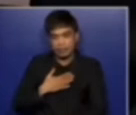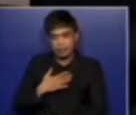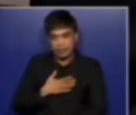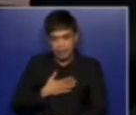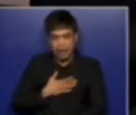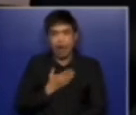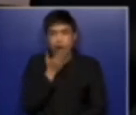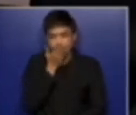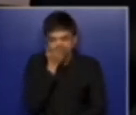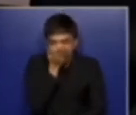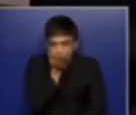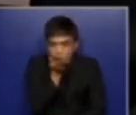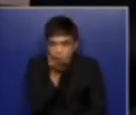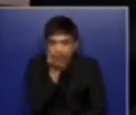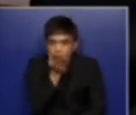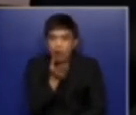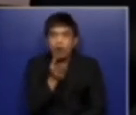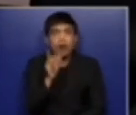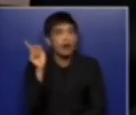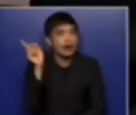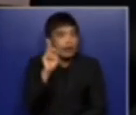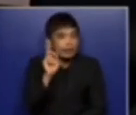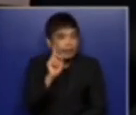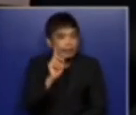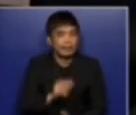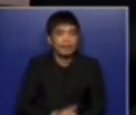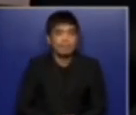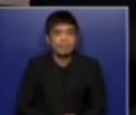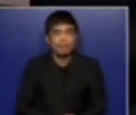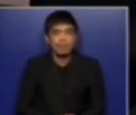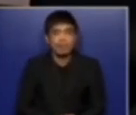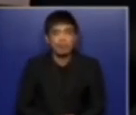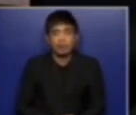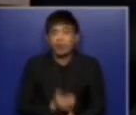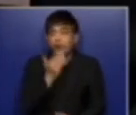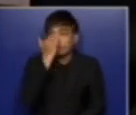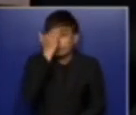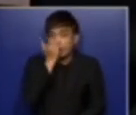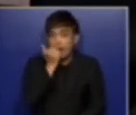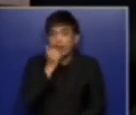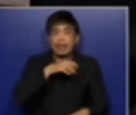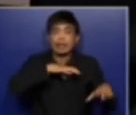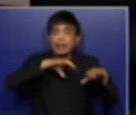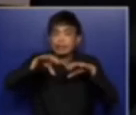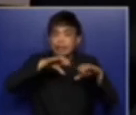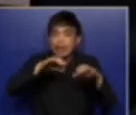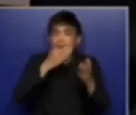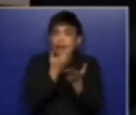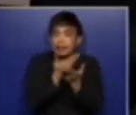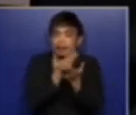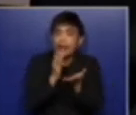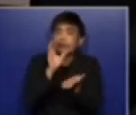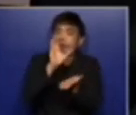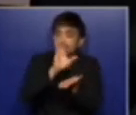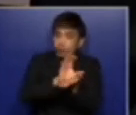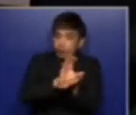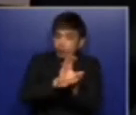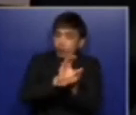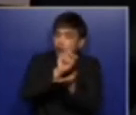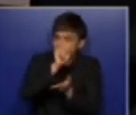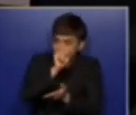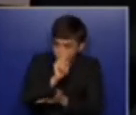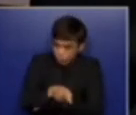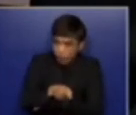องขอว่าดังนี้ว่าการบริหารจัดการในเรื่องของงบประมาณนั้นควรจะ